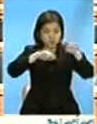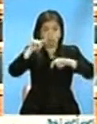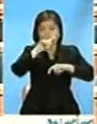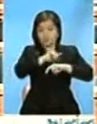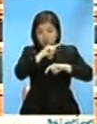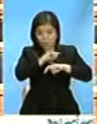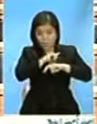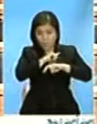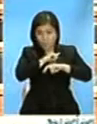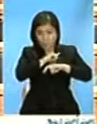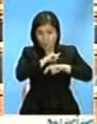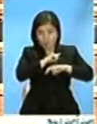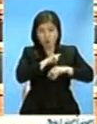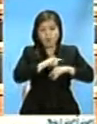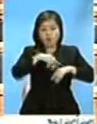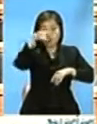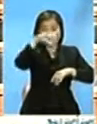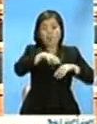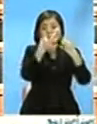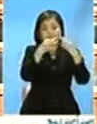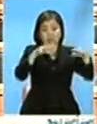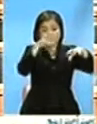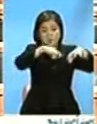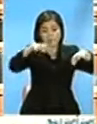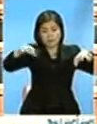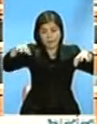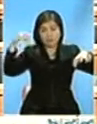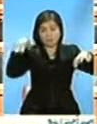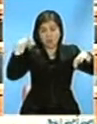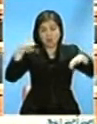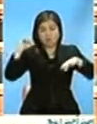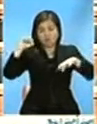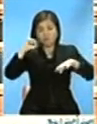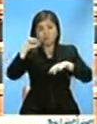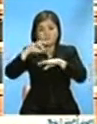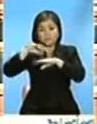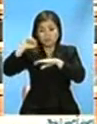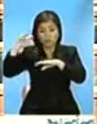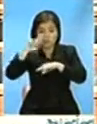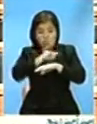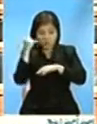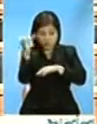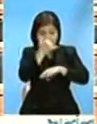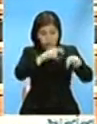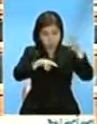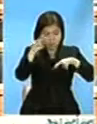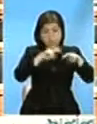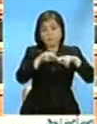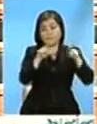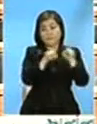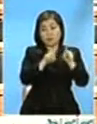องค์กรที่เป็นองค์กรอิสระหรือองค์กรตามรัฐธรรมนูญก็จะต้องเป็นสวที่มาจากการเลือกตั้งจากประชาชน